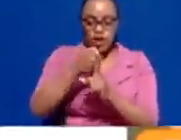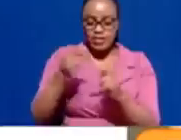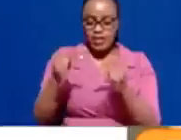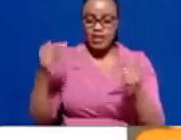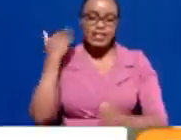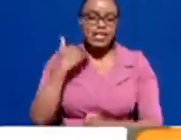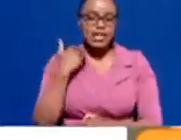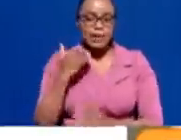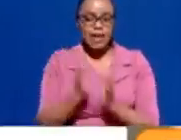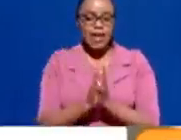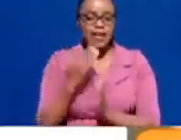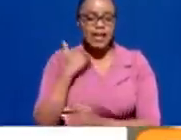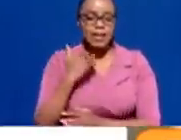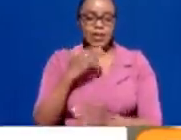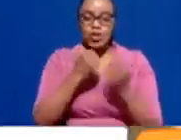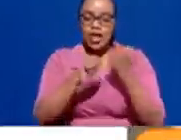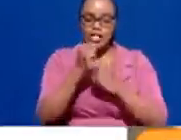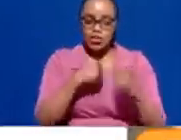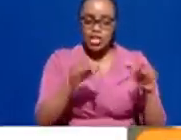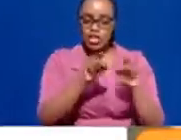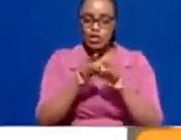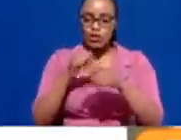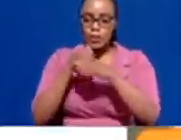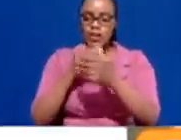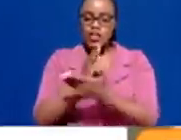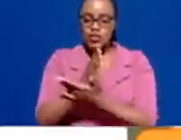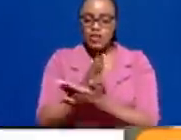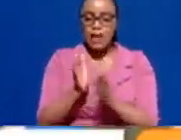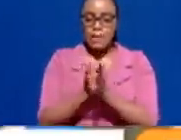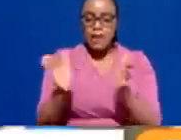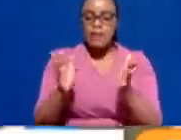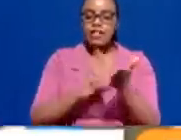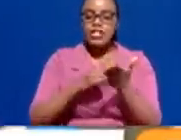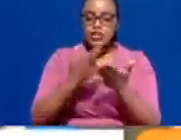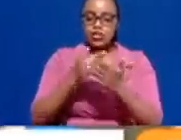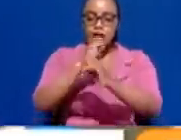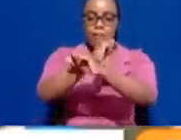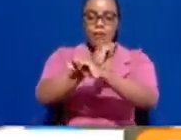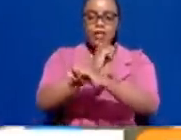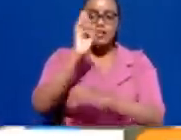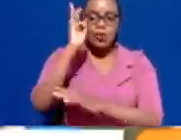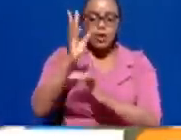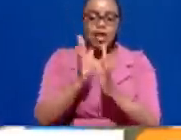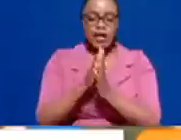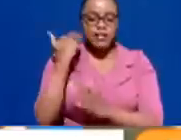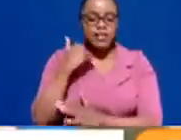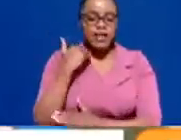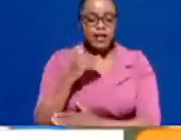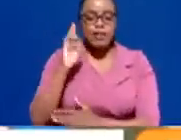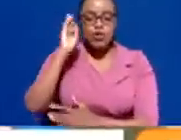criminals and criminality and making sure that public resources are protected and criminals are brought to